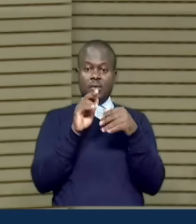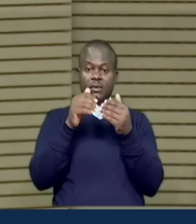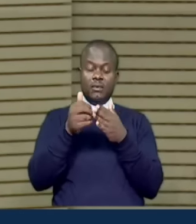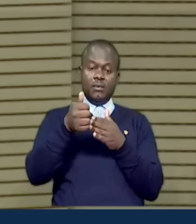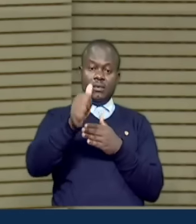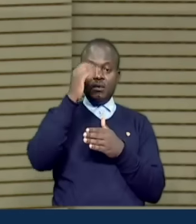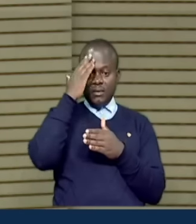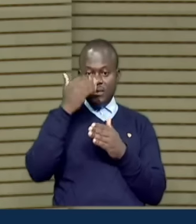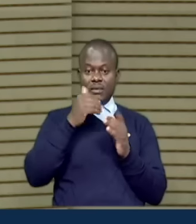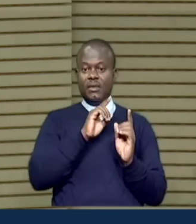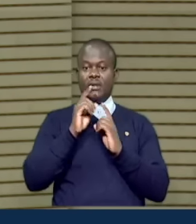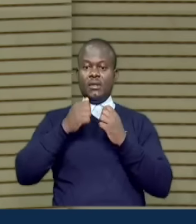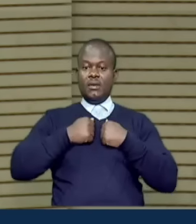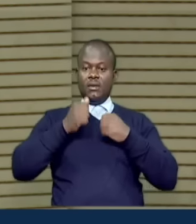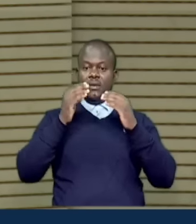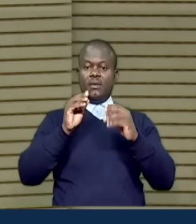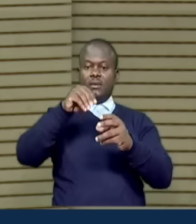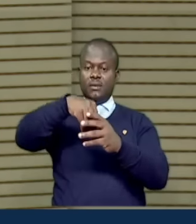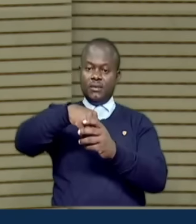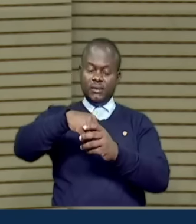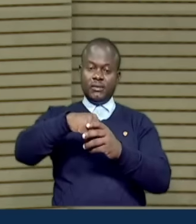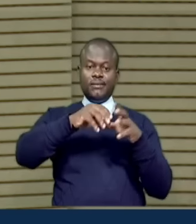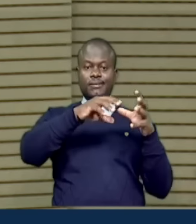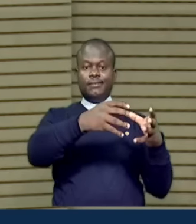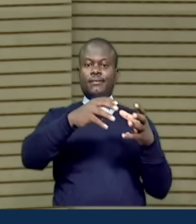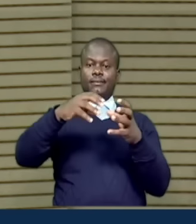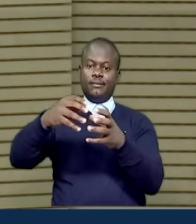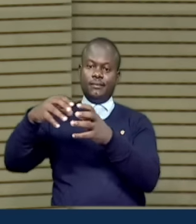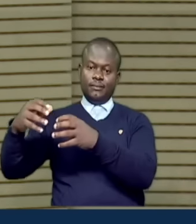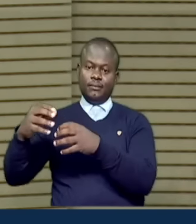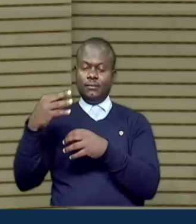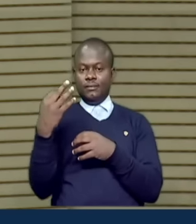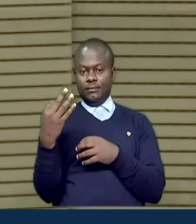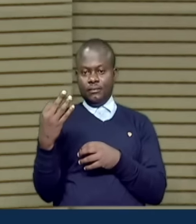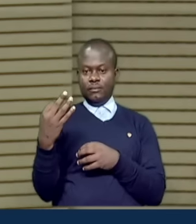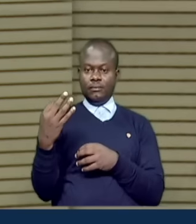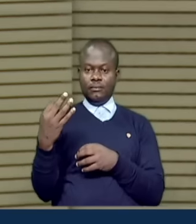dufite ingabo z'u Rwanda zigizwe na n'ibyiciro bitatu